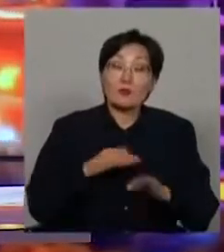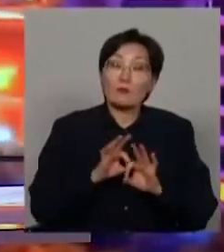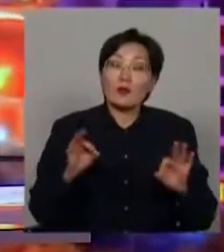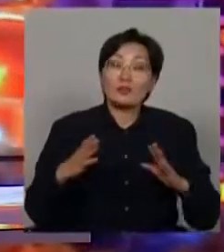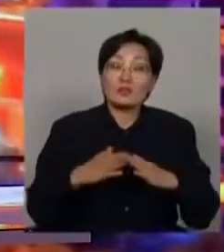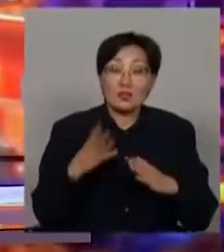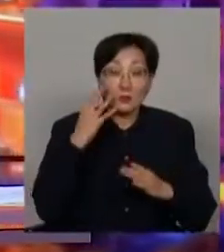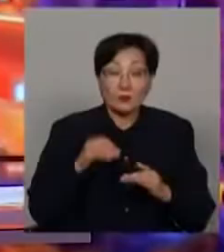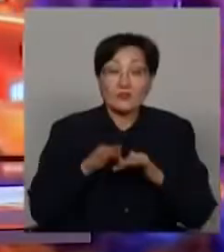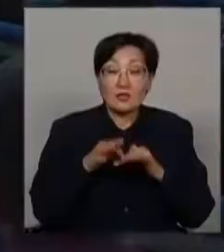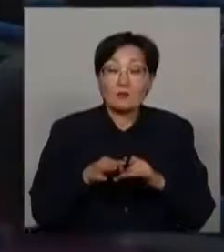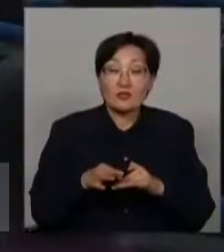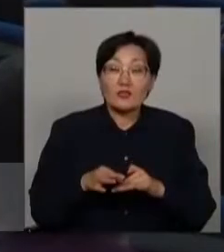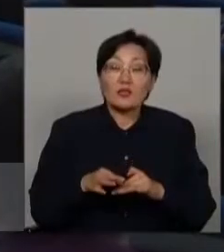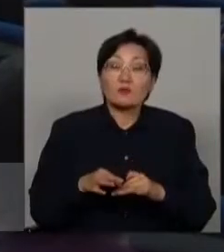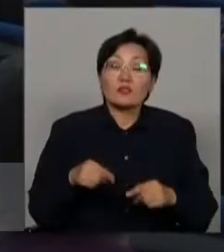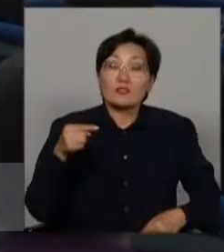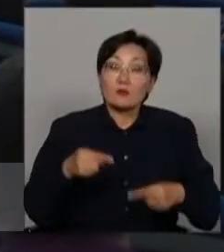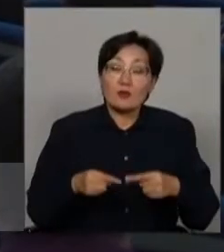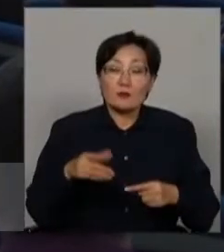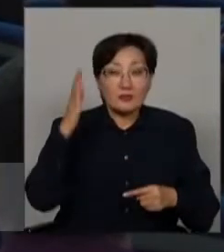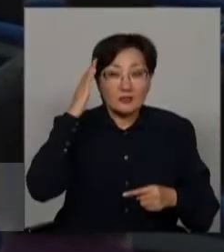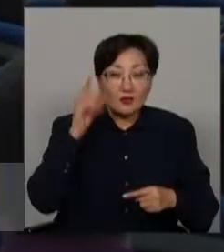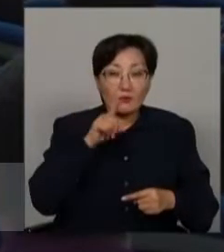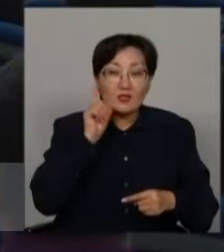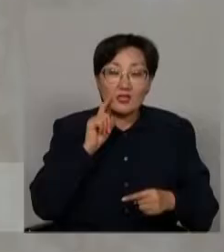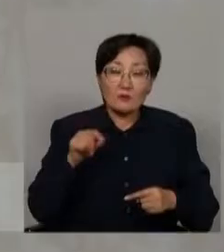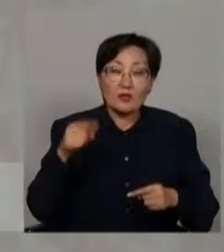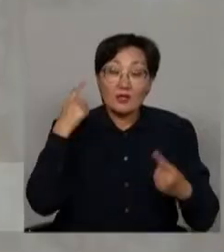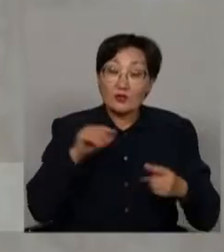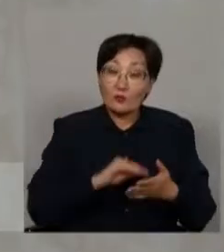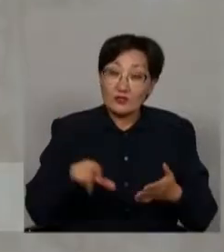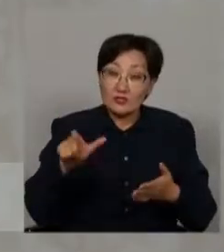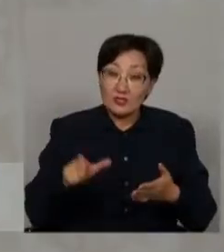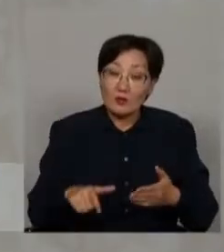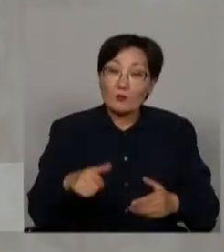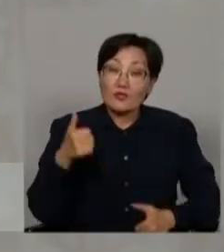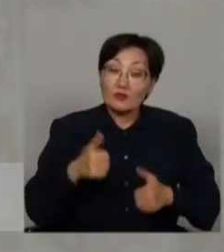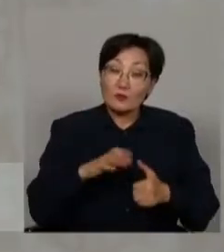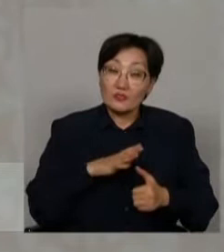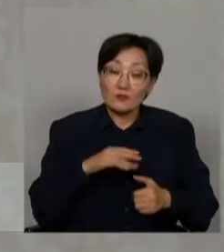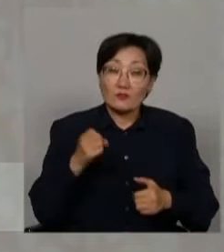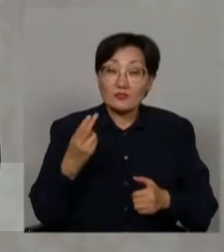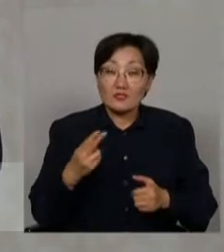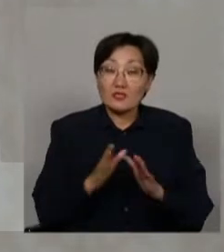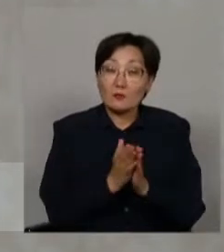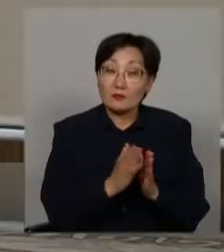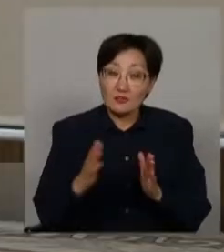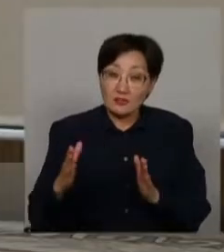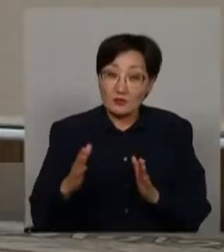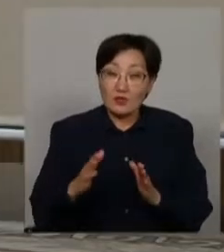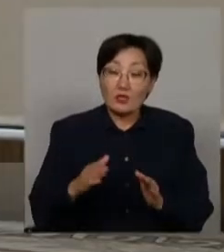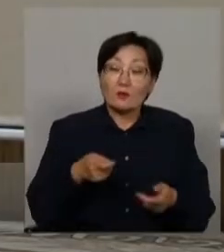В Алматы прошла фольклорная дуэль между талантливыми молодыми акынами. Поэтическое состязание состоялось в Национальной библиотеке. По